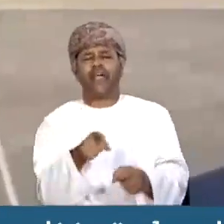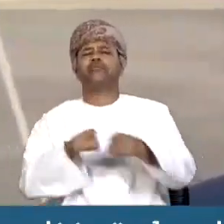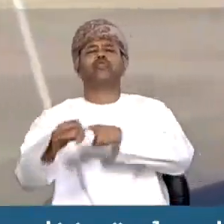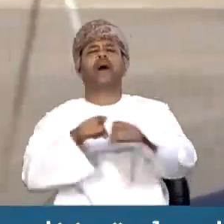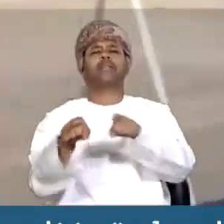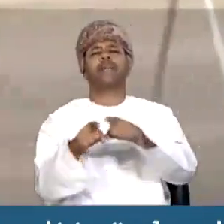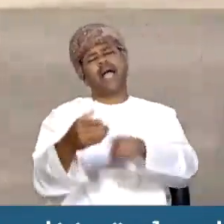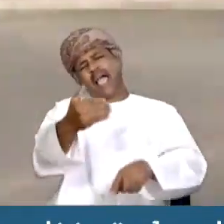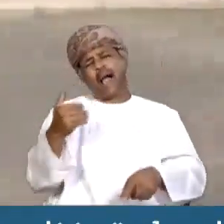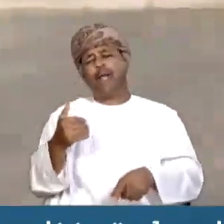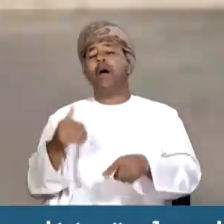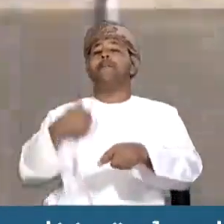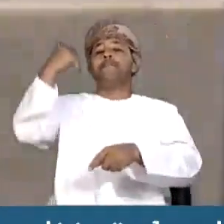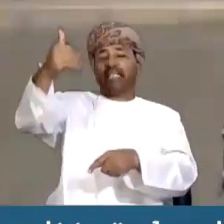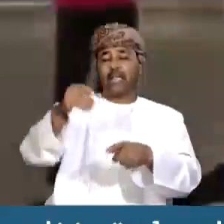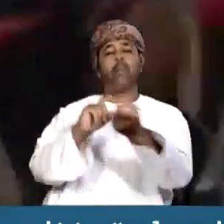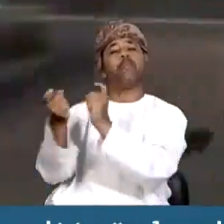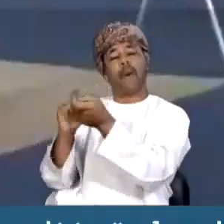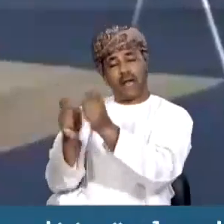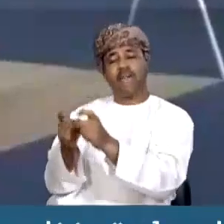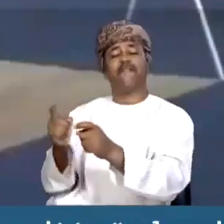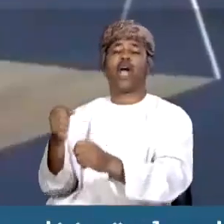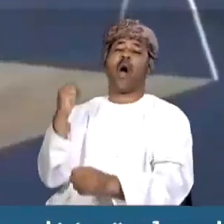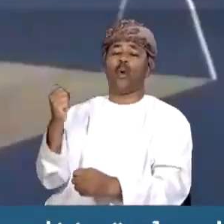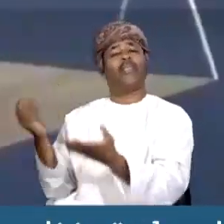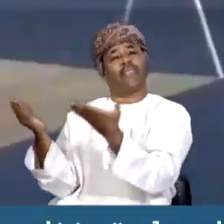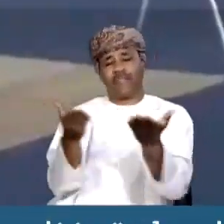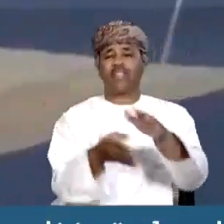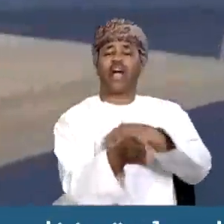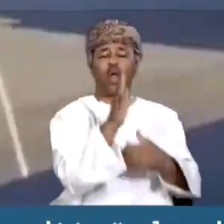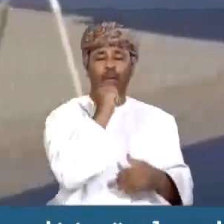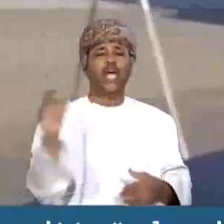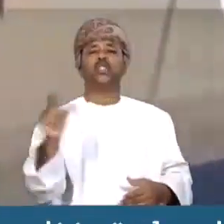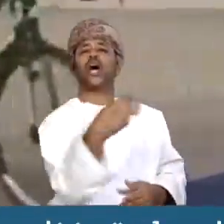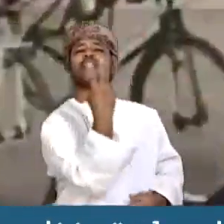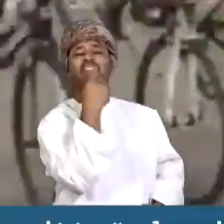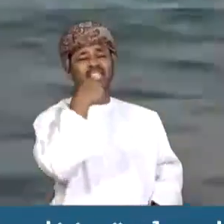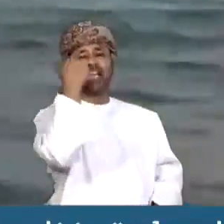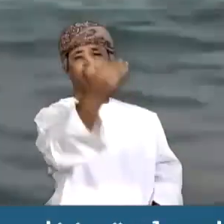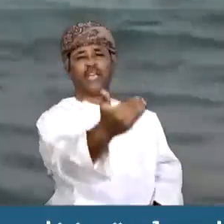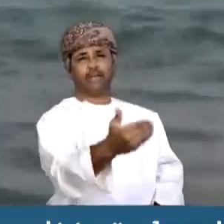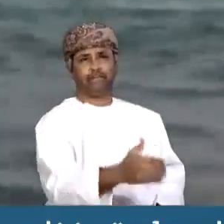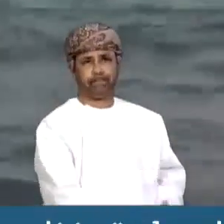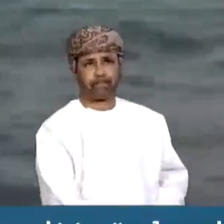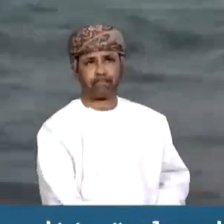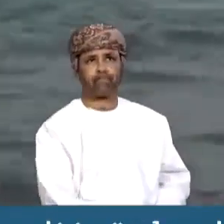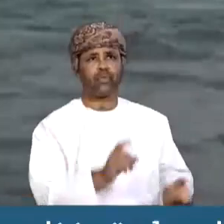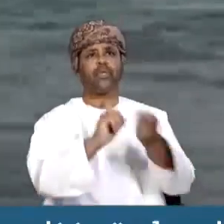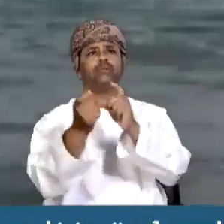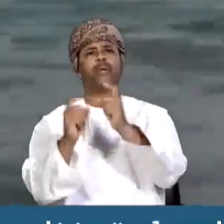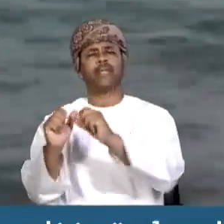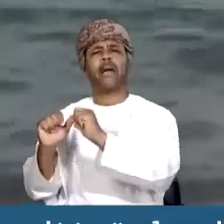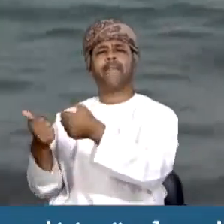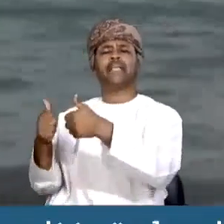التحضيري للمنافسة الكبرى التي ستستضيفها السلطنة في شهر مارس من العام المقبل. المسابقة